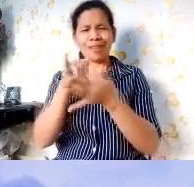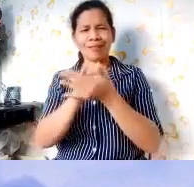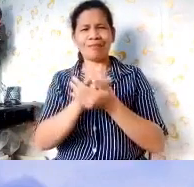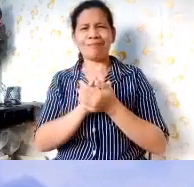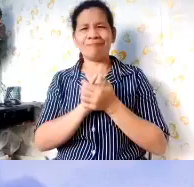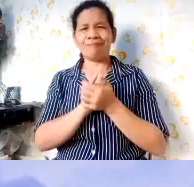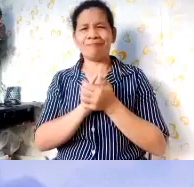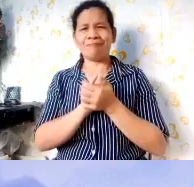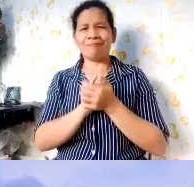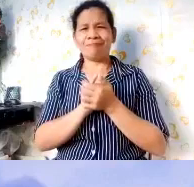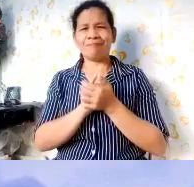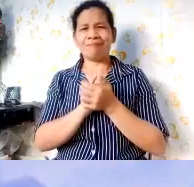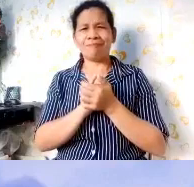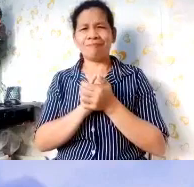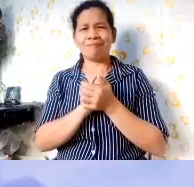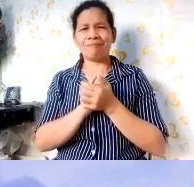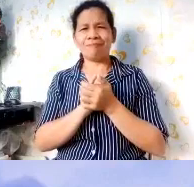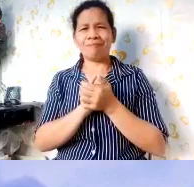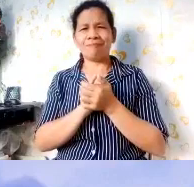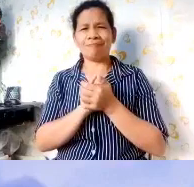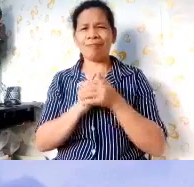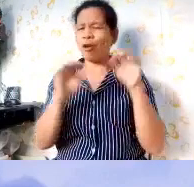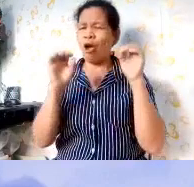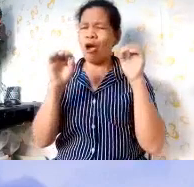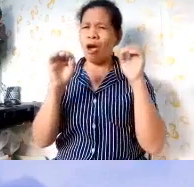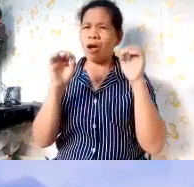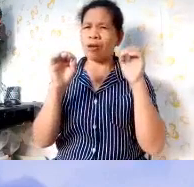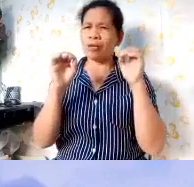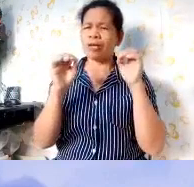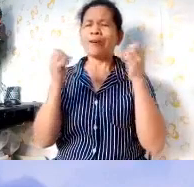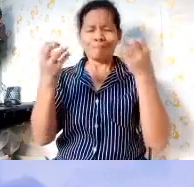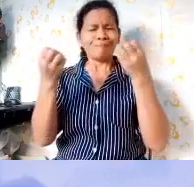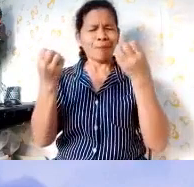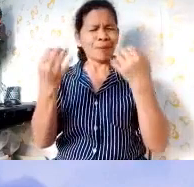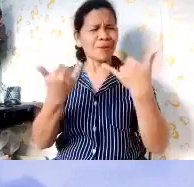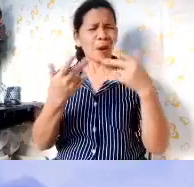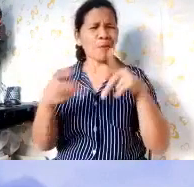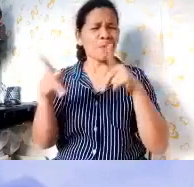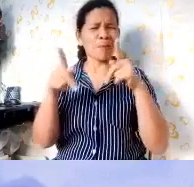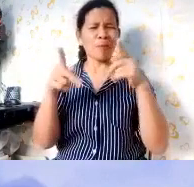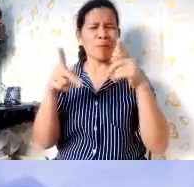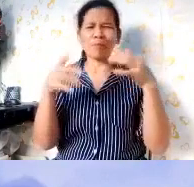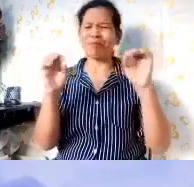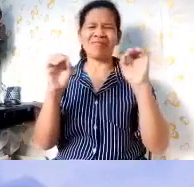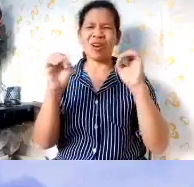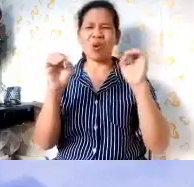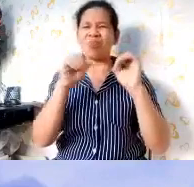so much powerlessness in our world today. At